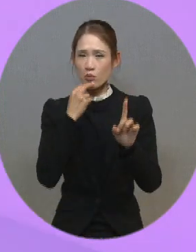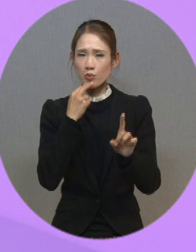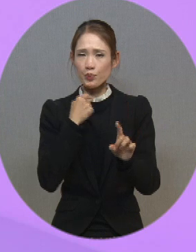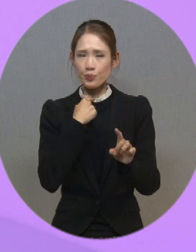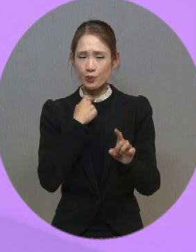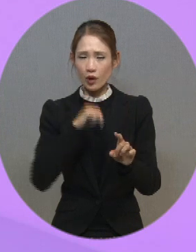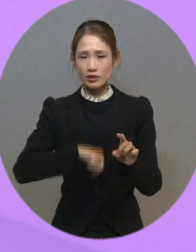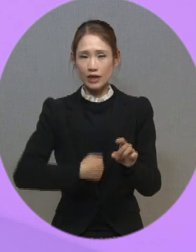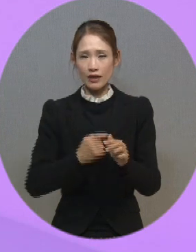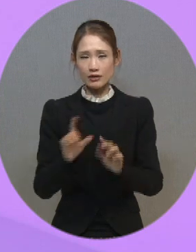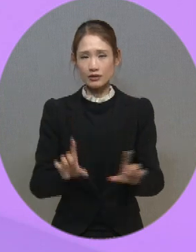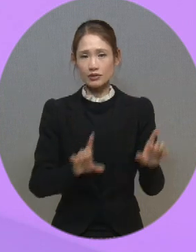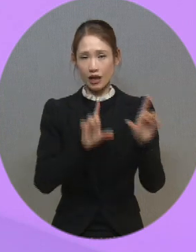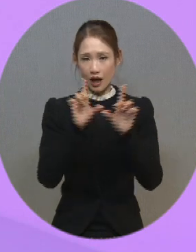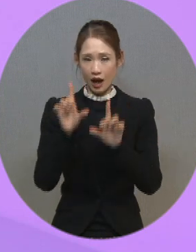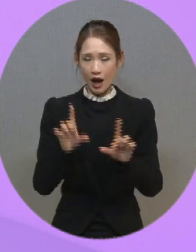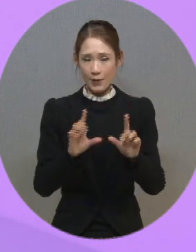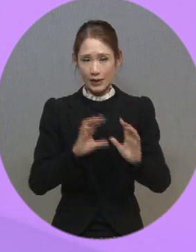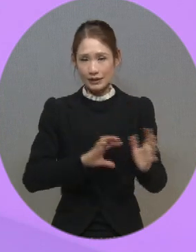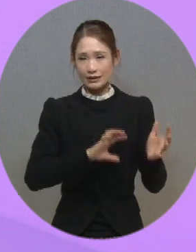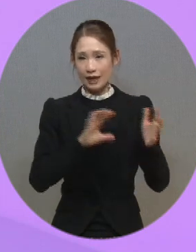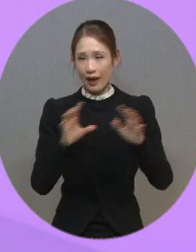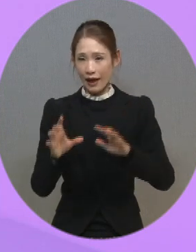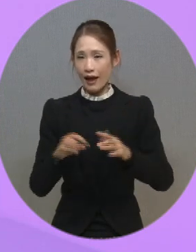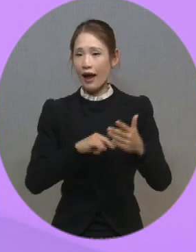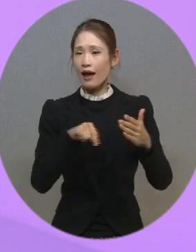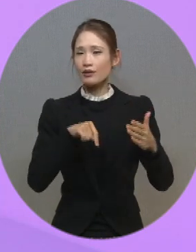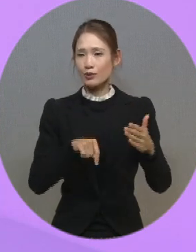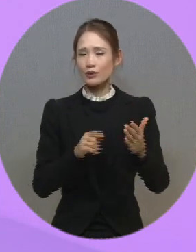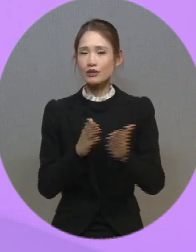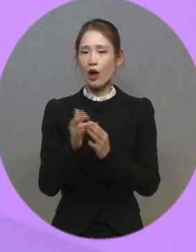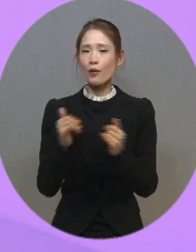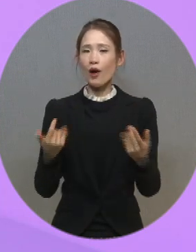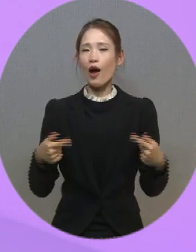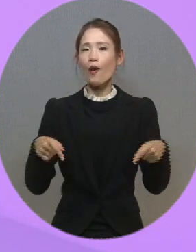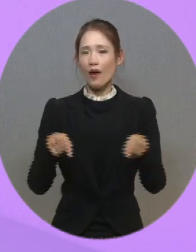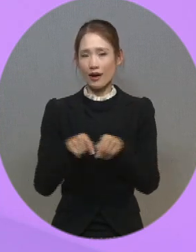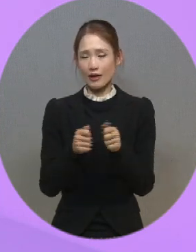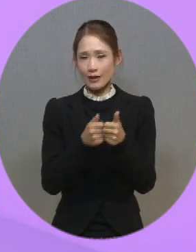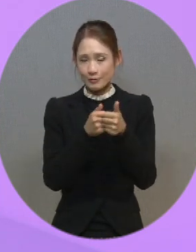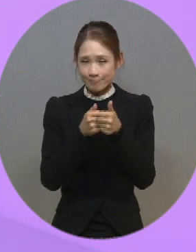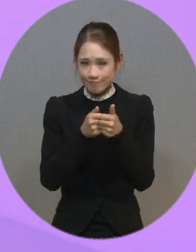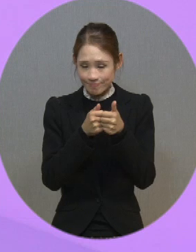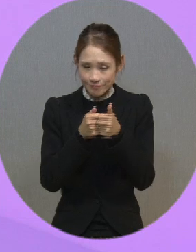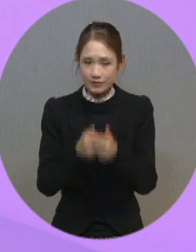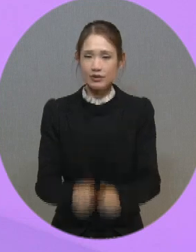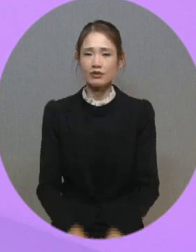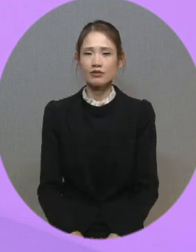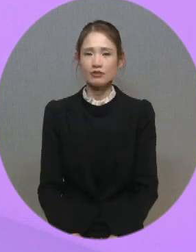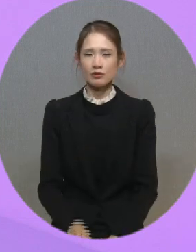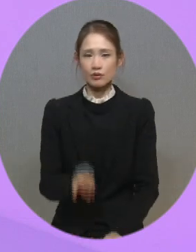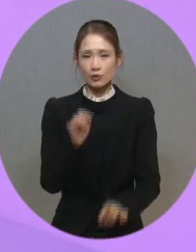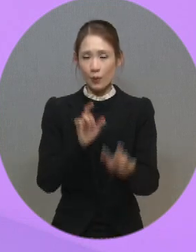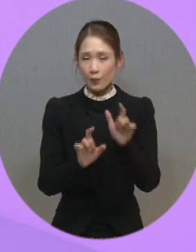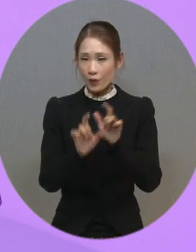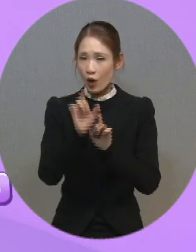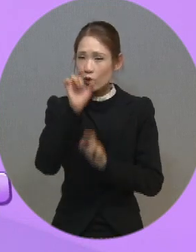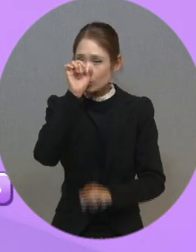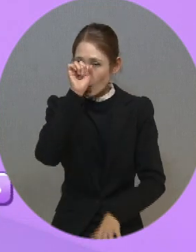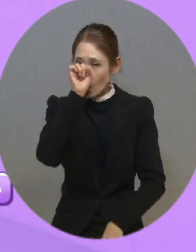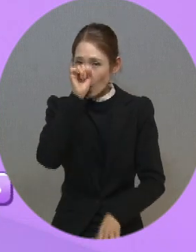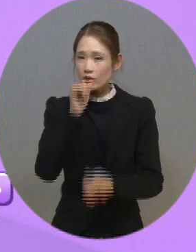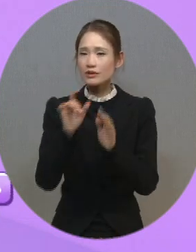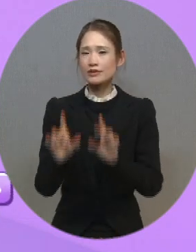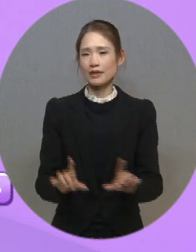자기의 어떤 삶의 세계 속으로 전문가와 함께 그렇게 동행하면서 좀 더 나은 삶을 살아갈 수